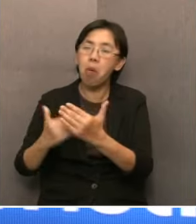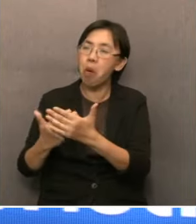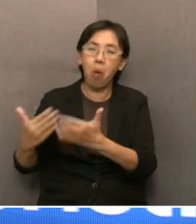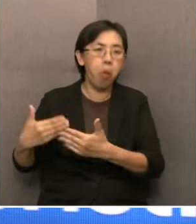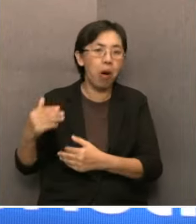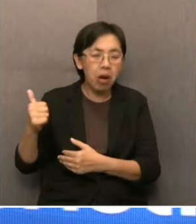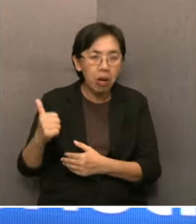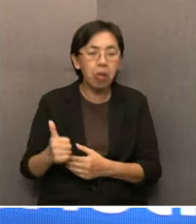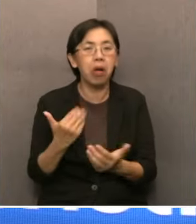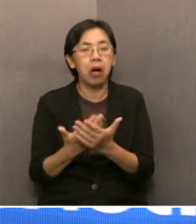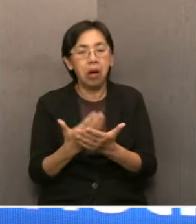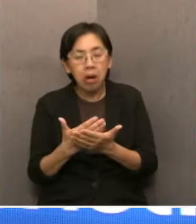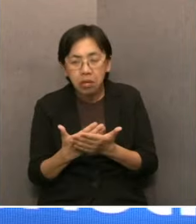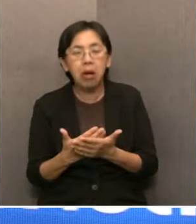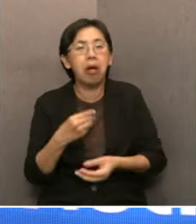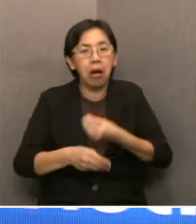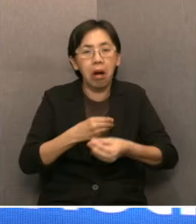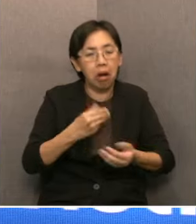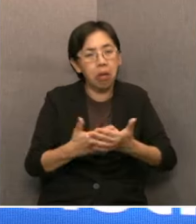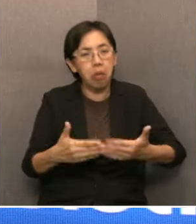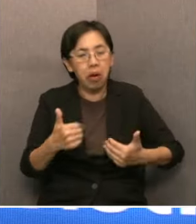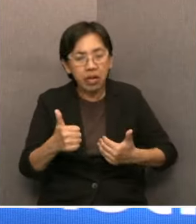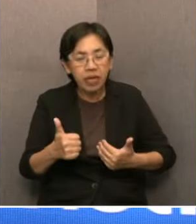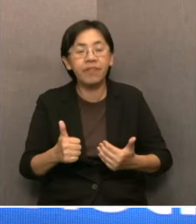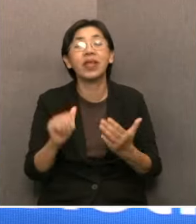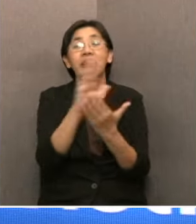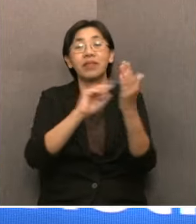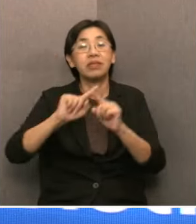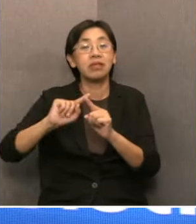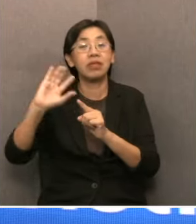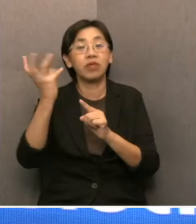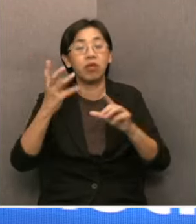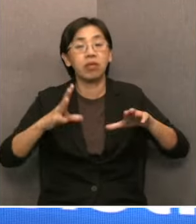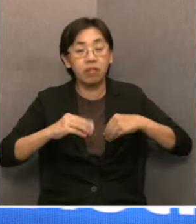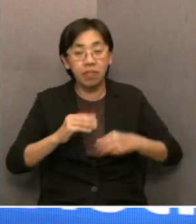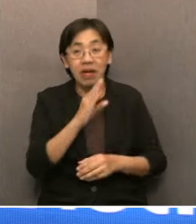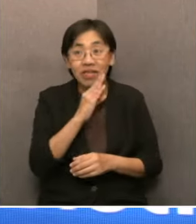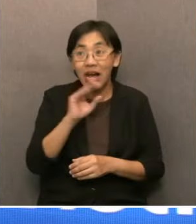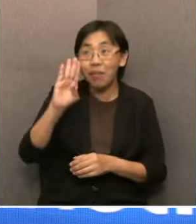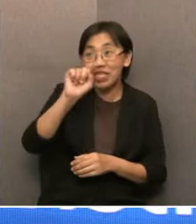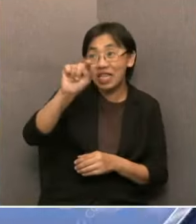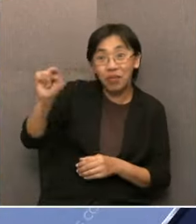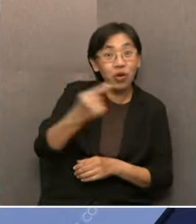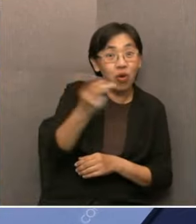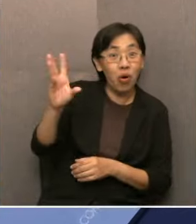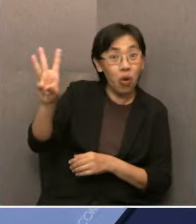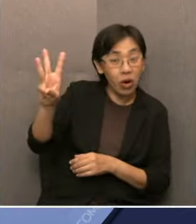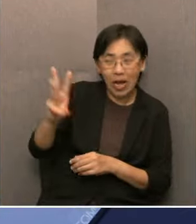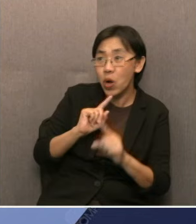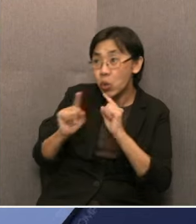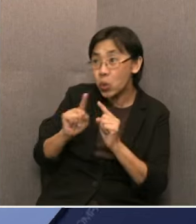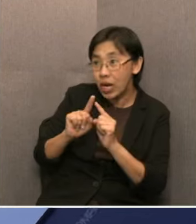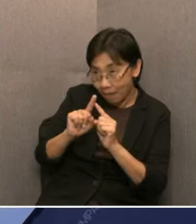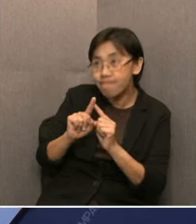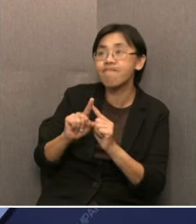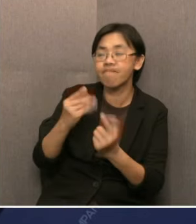มีศัส่วนการตลาดค่อนข้างสูงและเป็นที่ยอมรับในตลาดโลกด้วยทเราสามารถดึงบิษั์แล้นี้มาตงฐานการผลิแบตเตอร